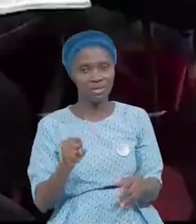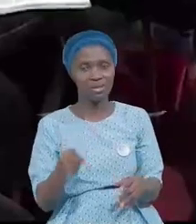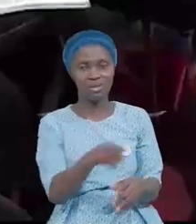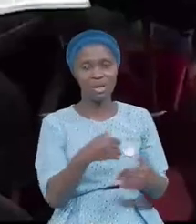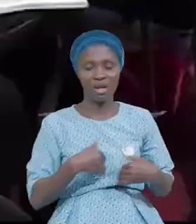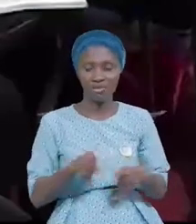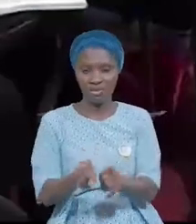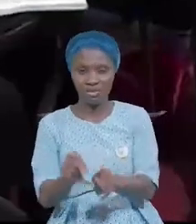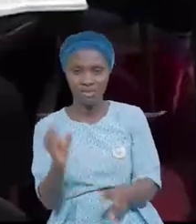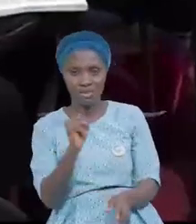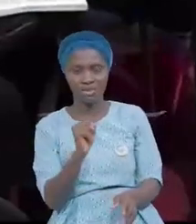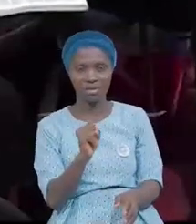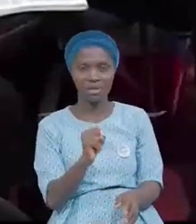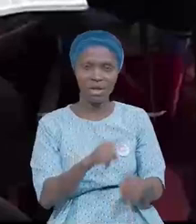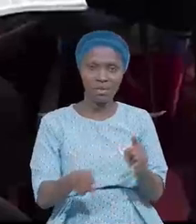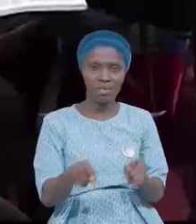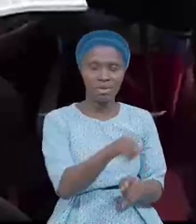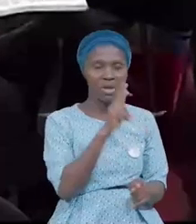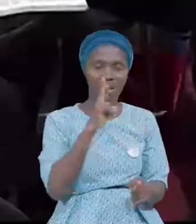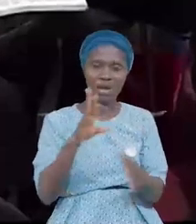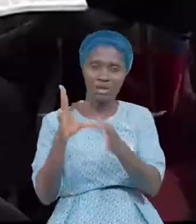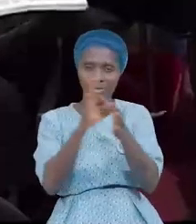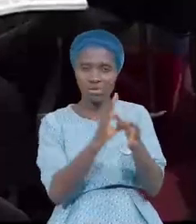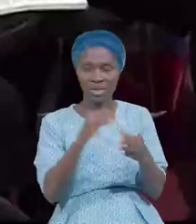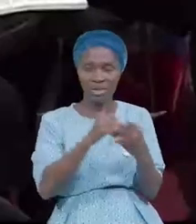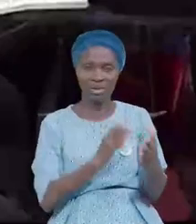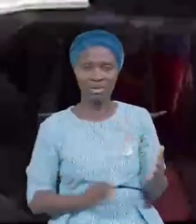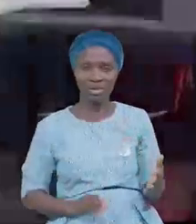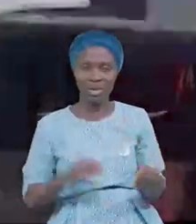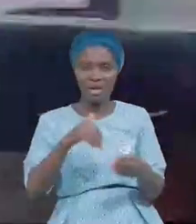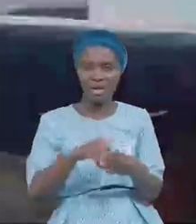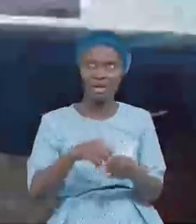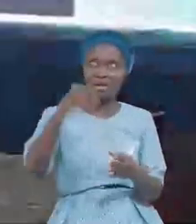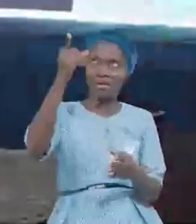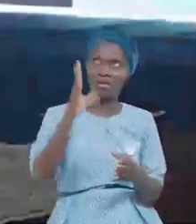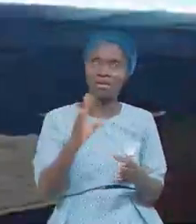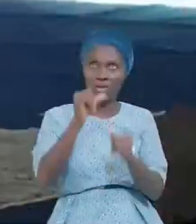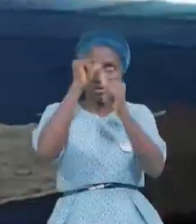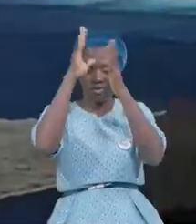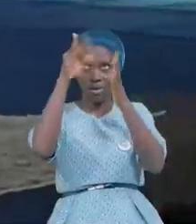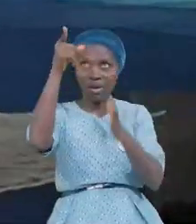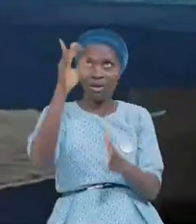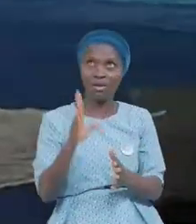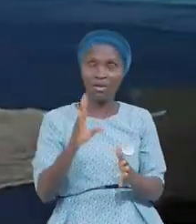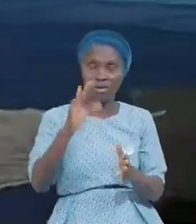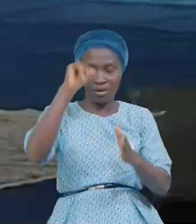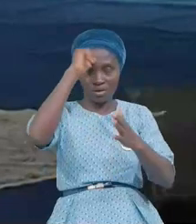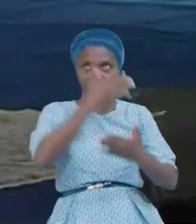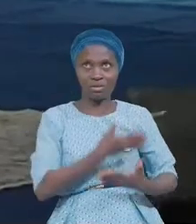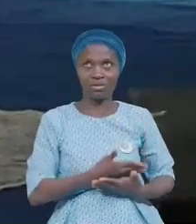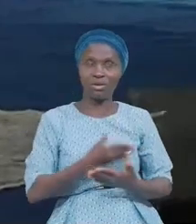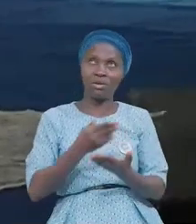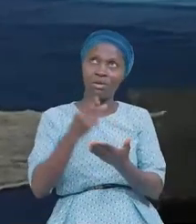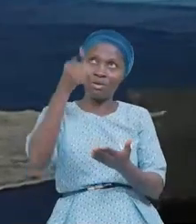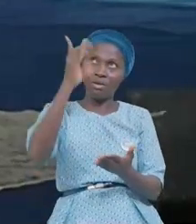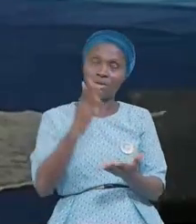le Sauveur. Nous sommes unis en Dieu le Père, le Fils et le Saint-Esprit. Nous sommes unis dans le fait